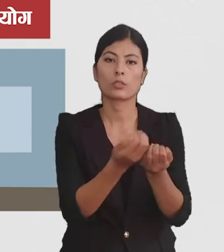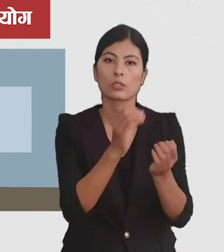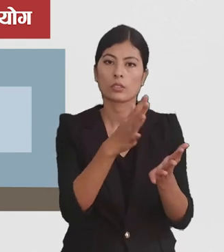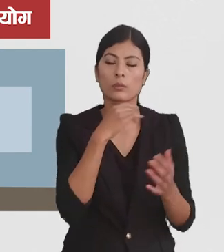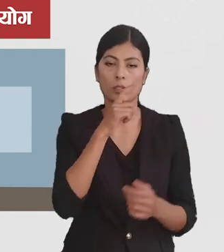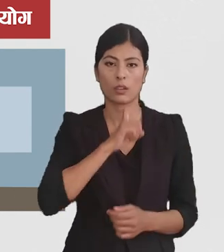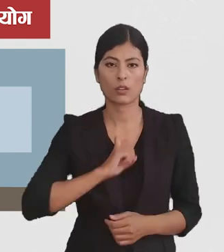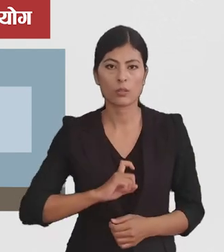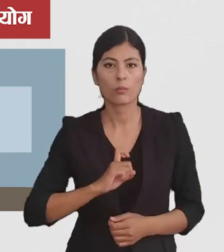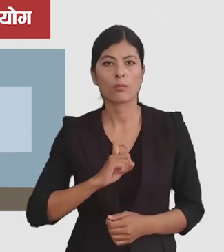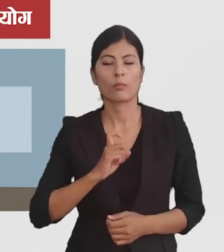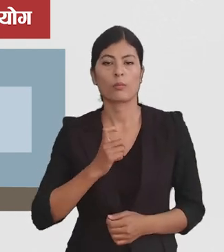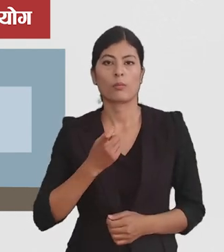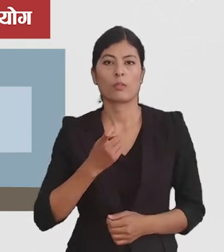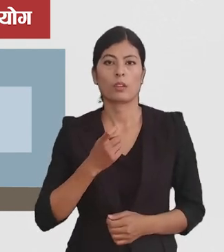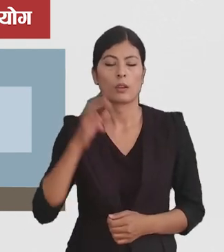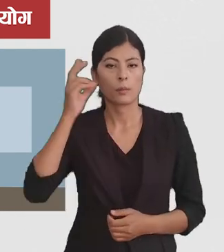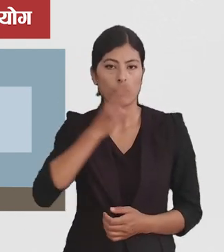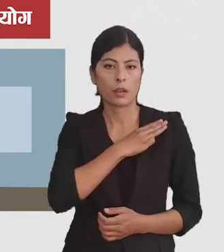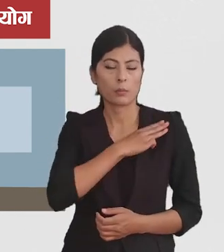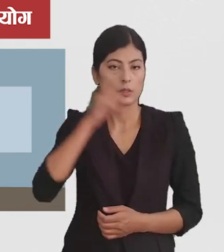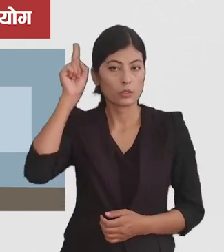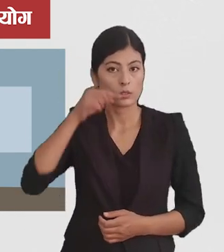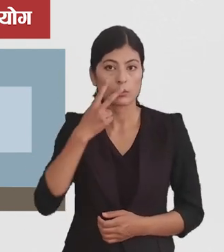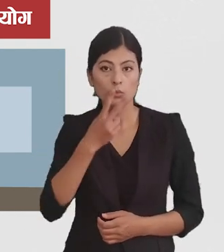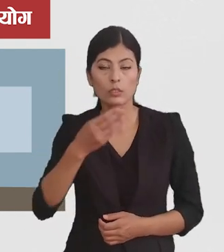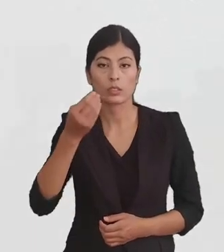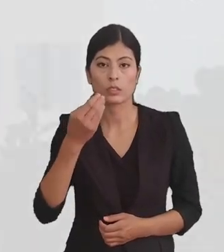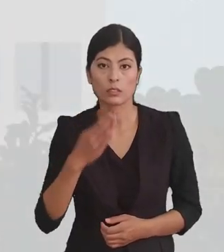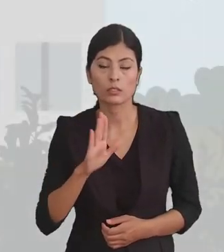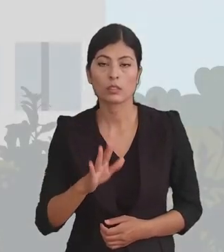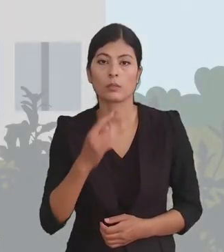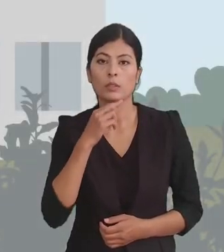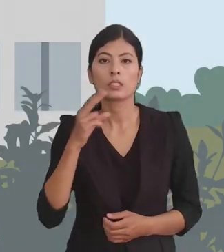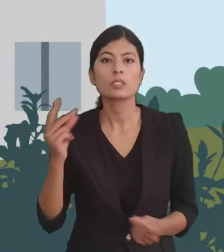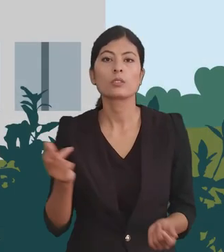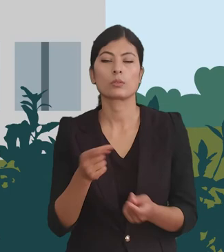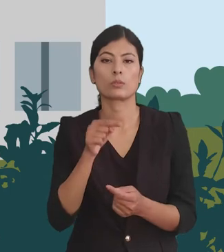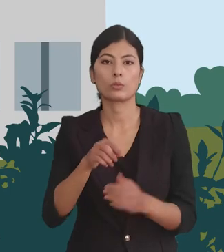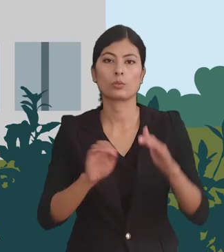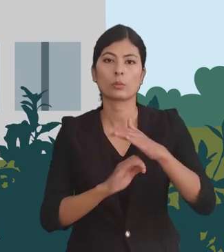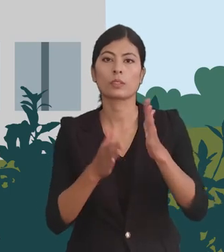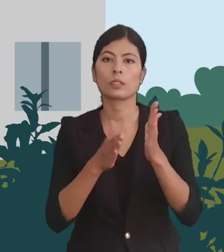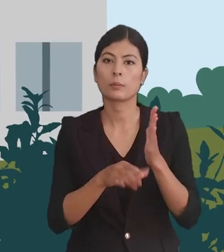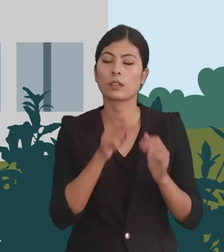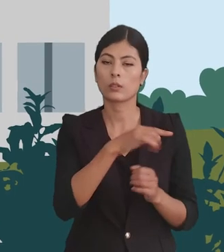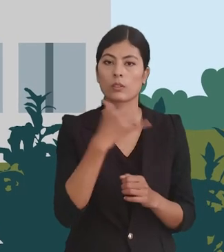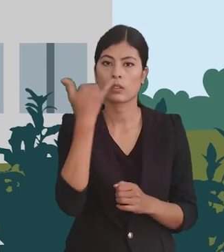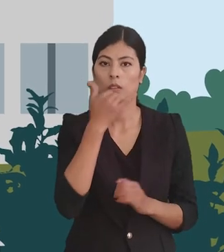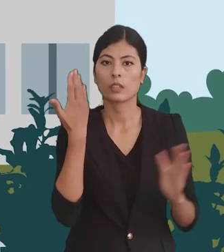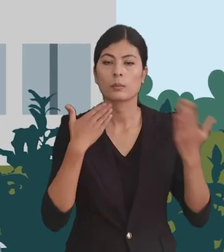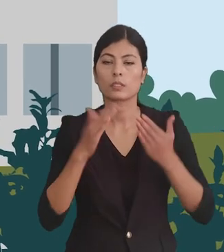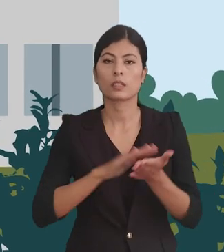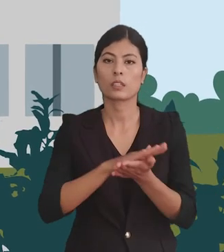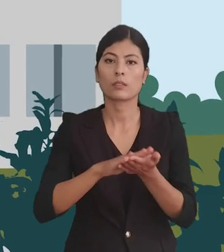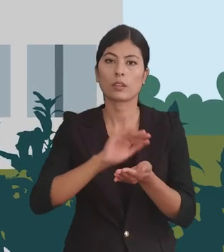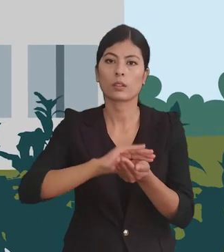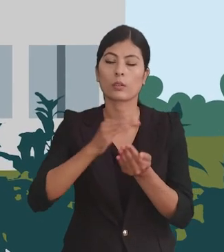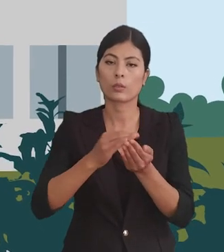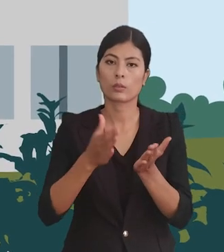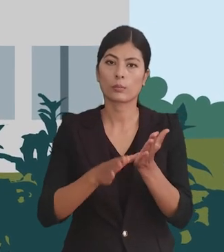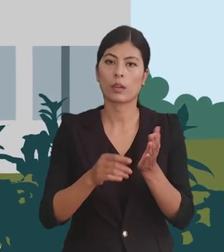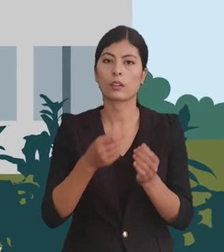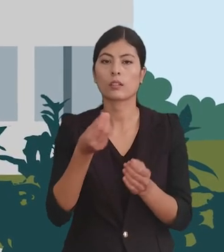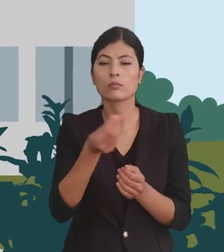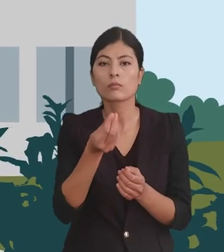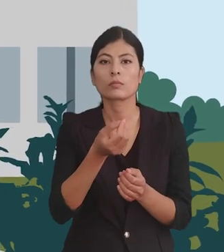तथा मानवीय क्षति हुने देखिएमा तत्काल उद्धार र राहत समितिले लैङ्गिक हिंसा निवारण कोषबाट मनासिब रकम